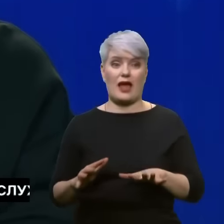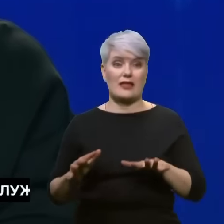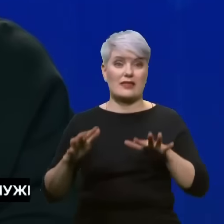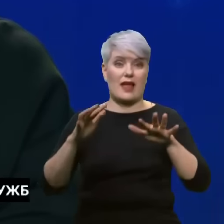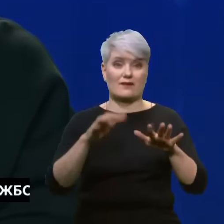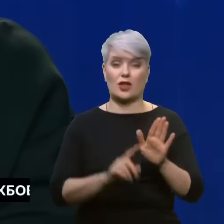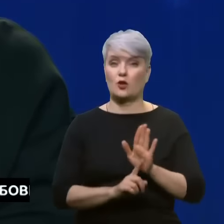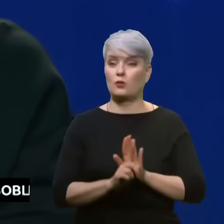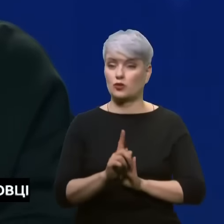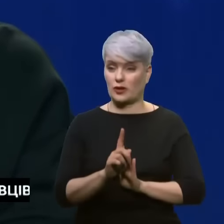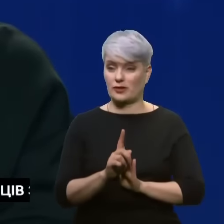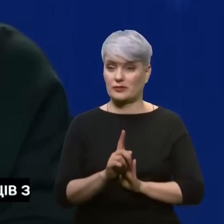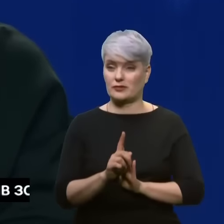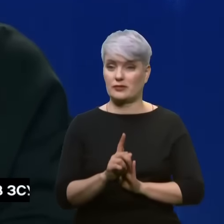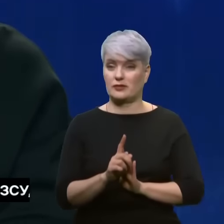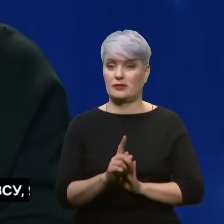почалась,